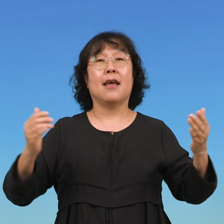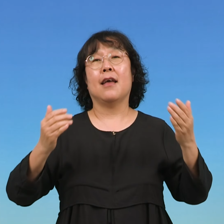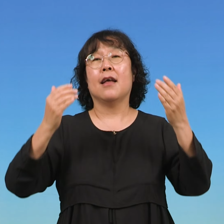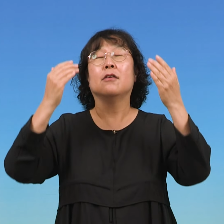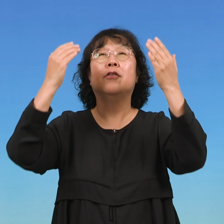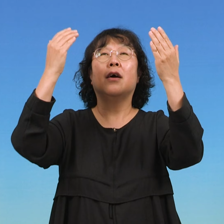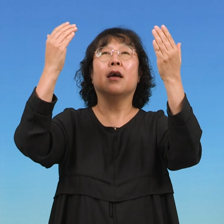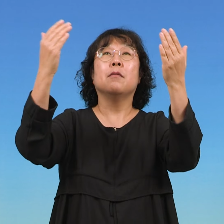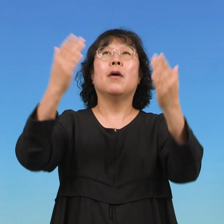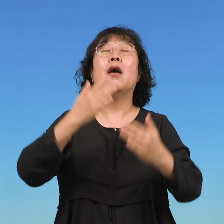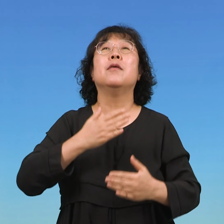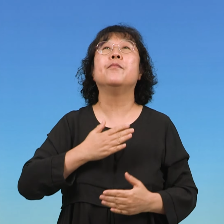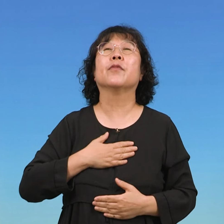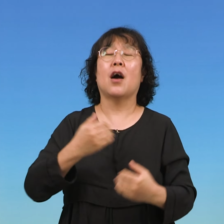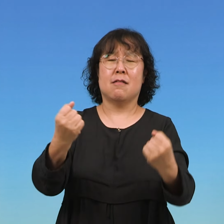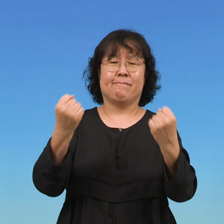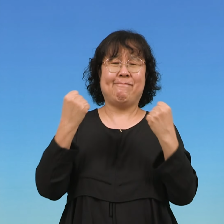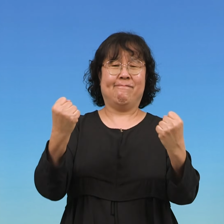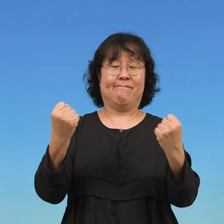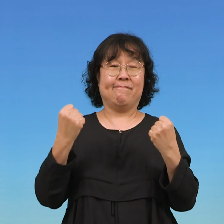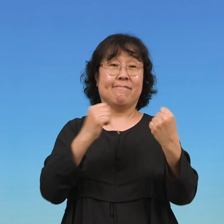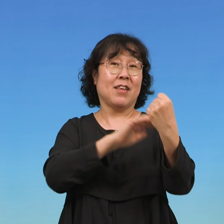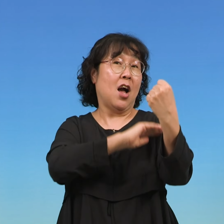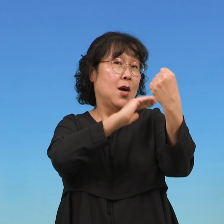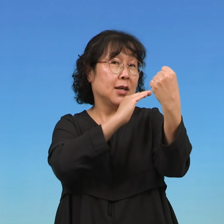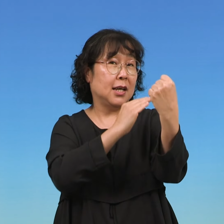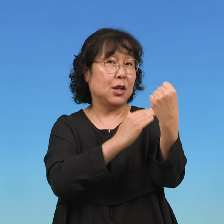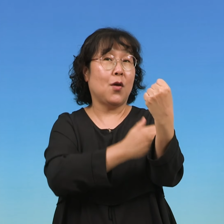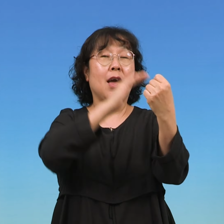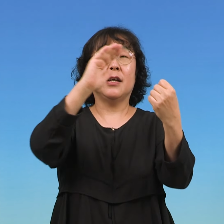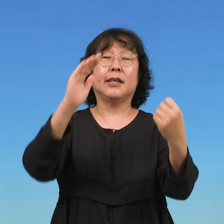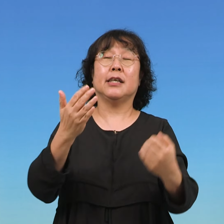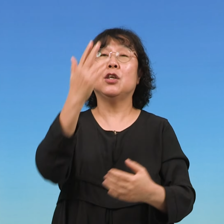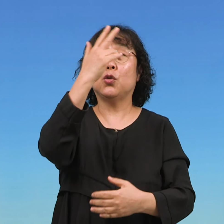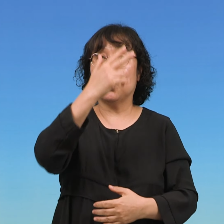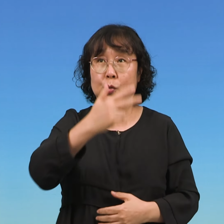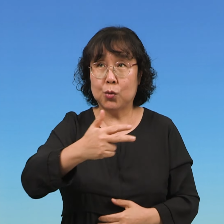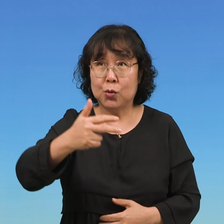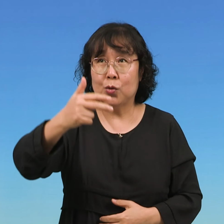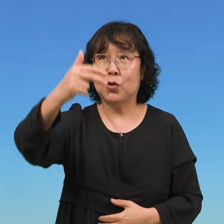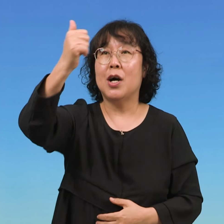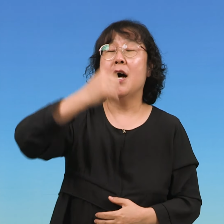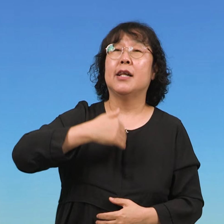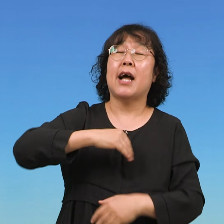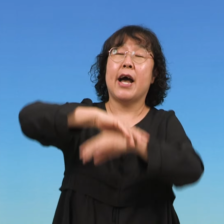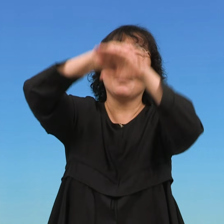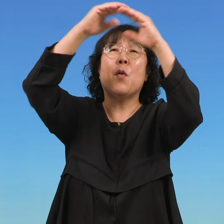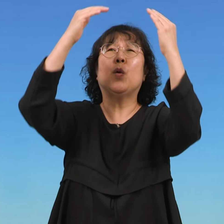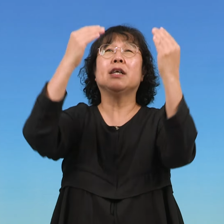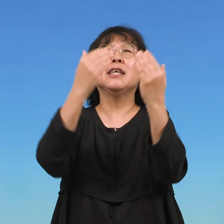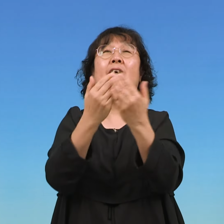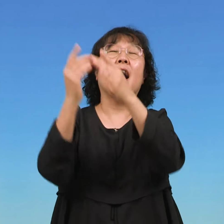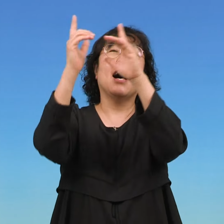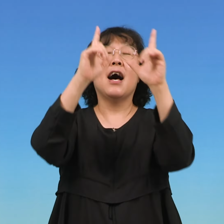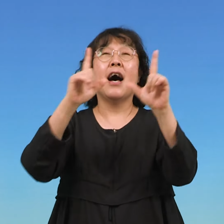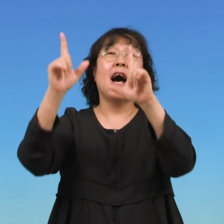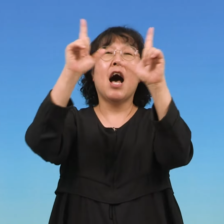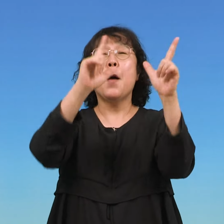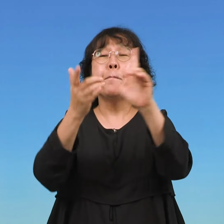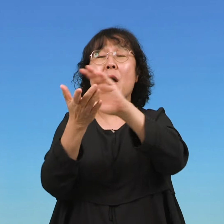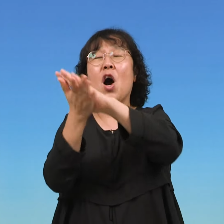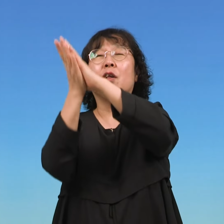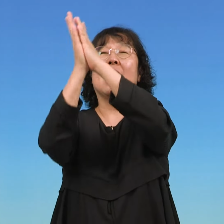크신 사랑 찬양해 나의 힘과 능력이 되신 나의 모든 삶